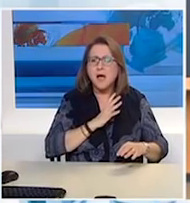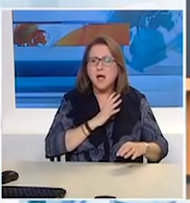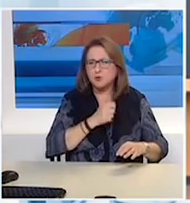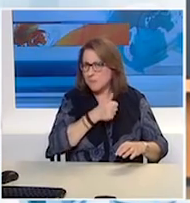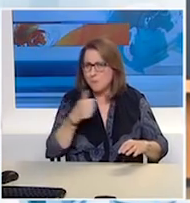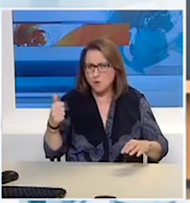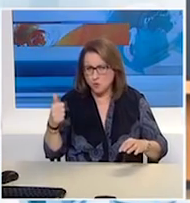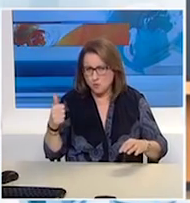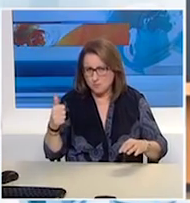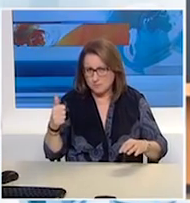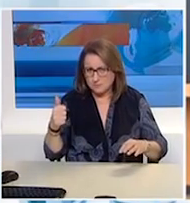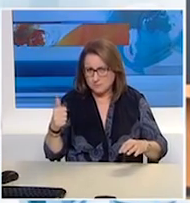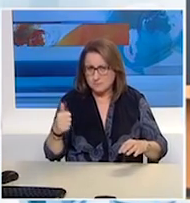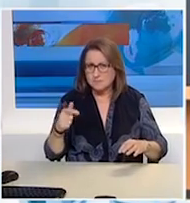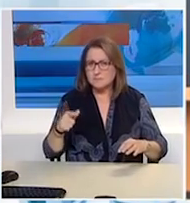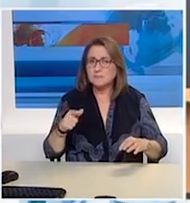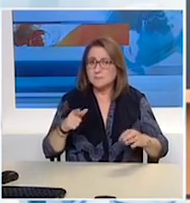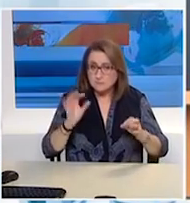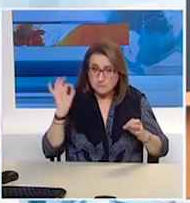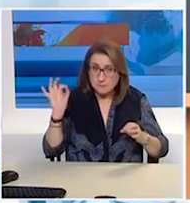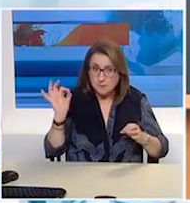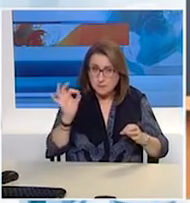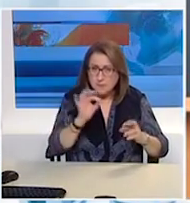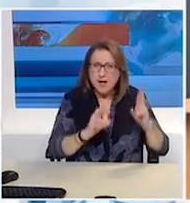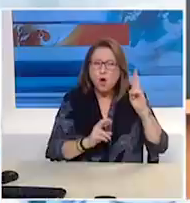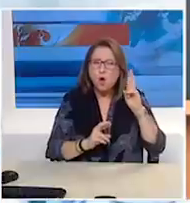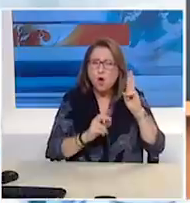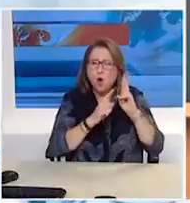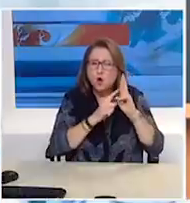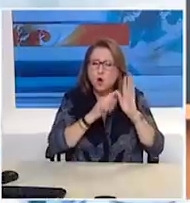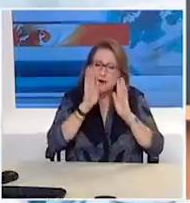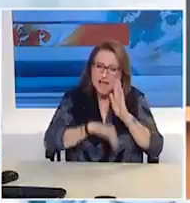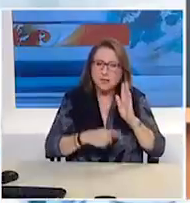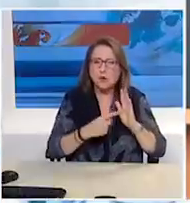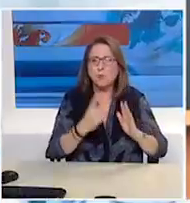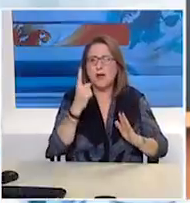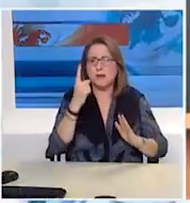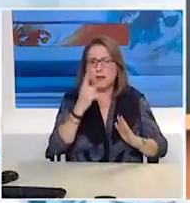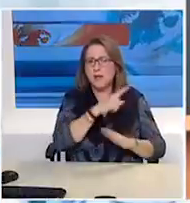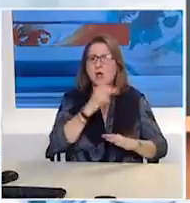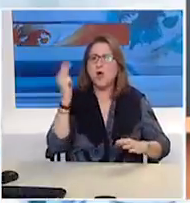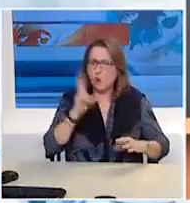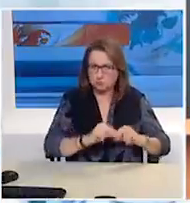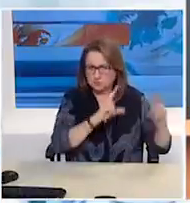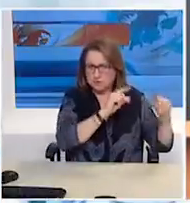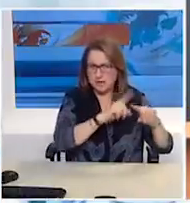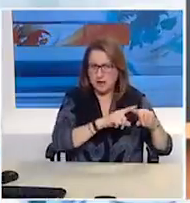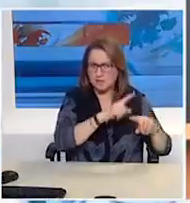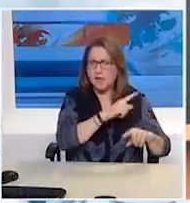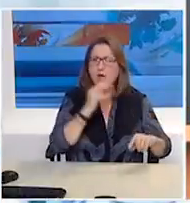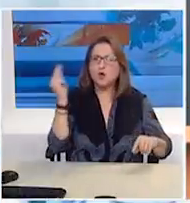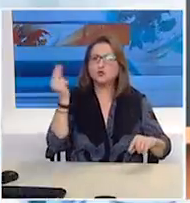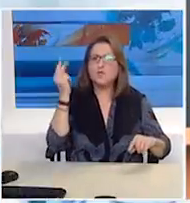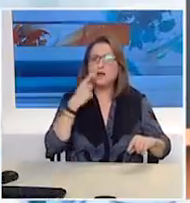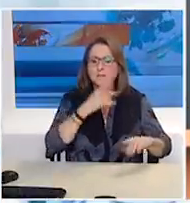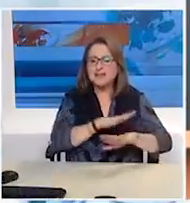Υγειονομική Αρχή, ενώ ο αριθμός αναπαραγωγής για τον ιό Ρο-0 ήταν κάτω από 1, όπως και στην Ελλάδα. Πώς κρίνεται αυτή την